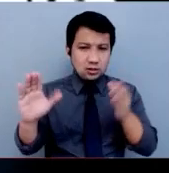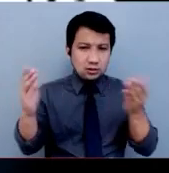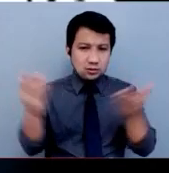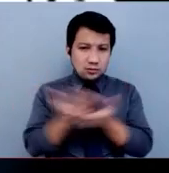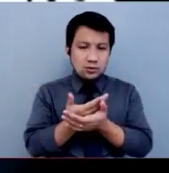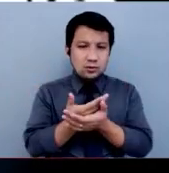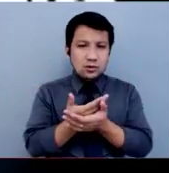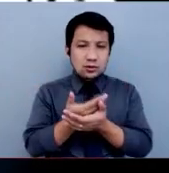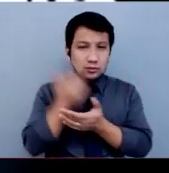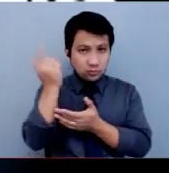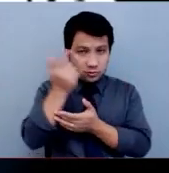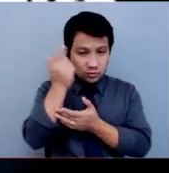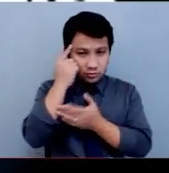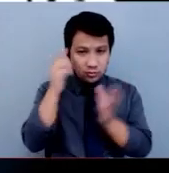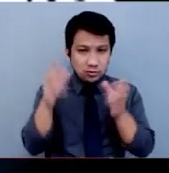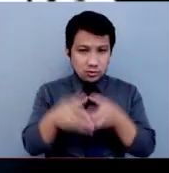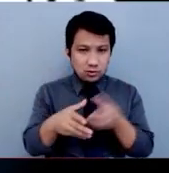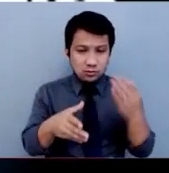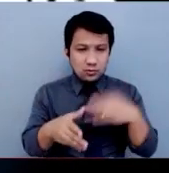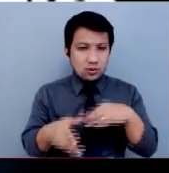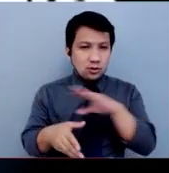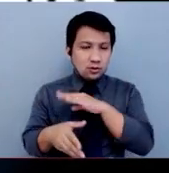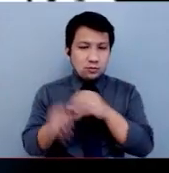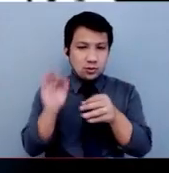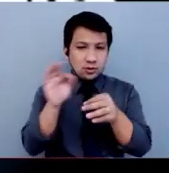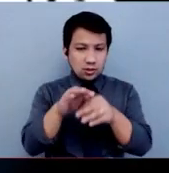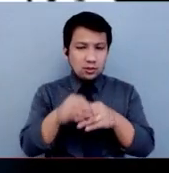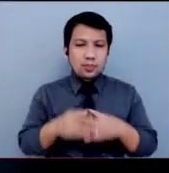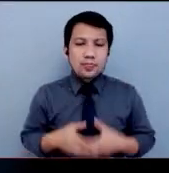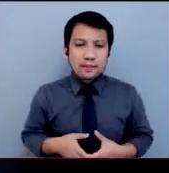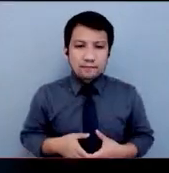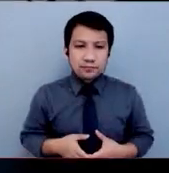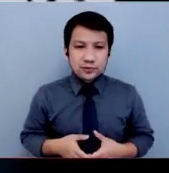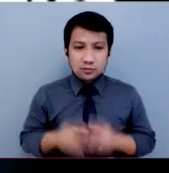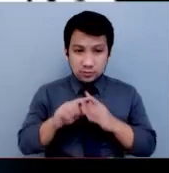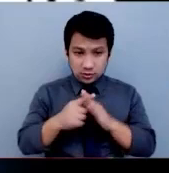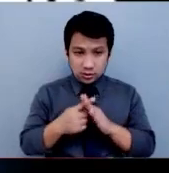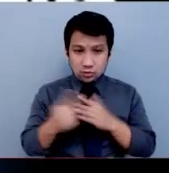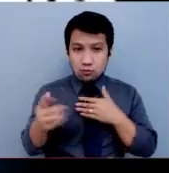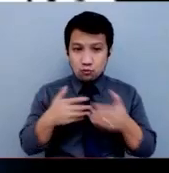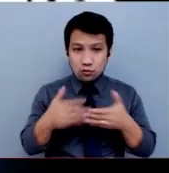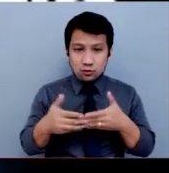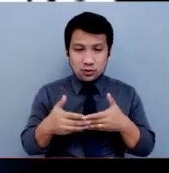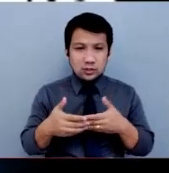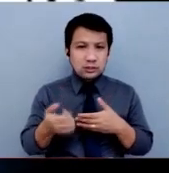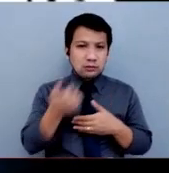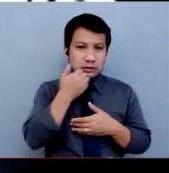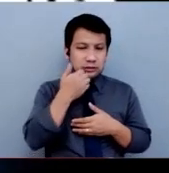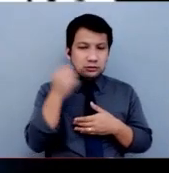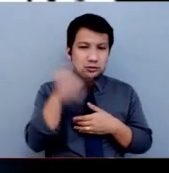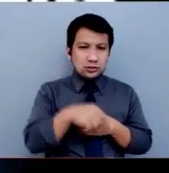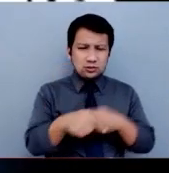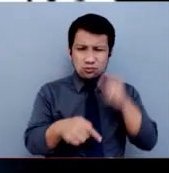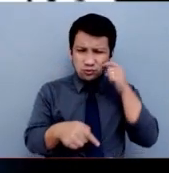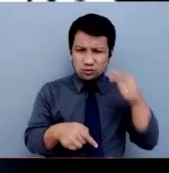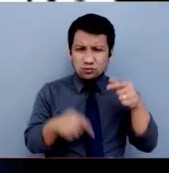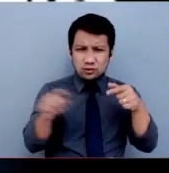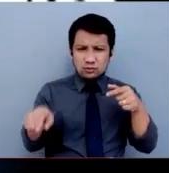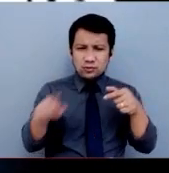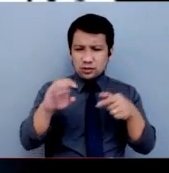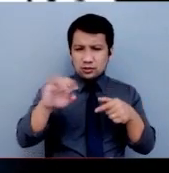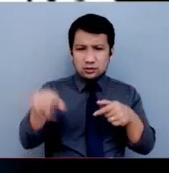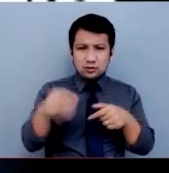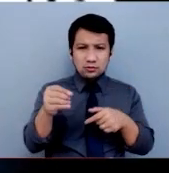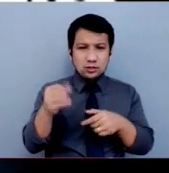naturang governing body at ang iba pa nitong opisyal. Nagugat po ito sa mga malisyoso raw na akusasyon ni Wico laban sa Olympian